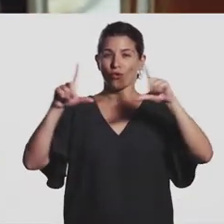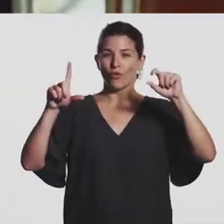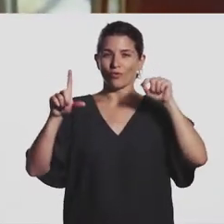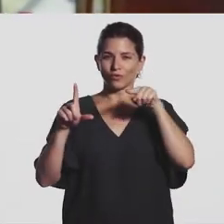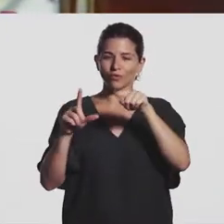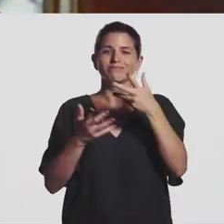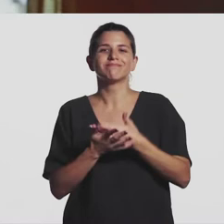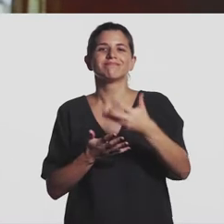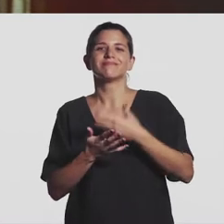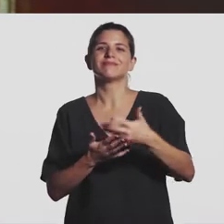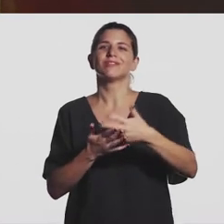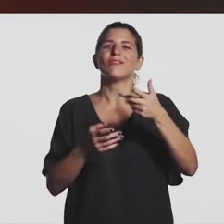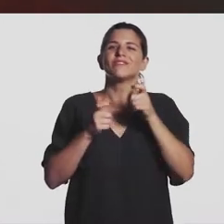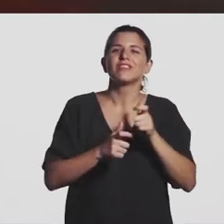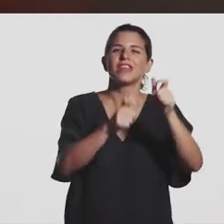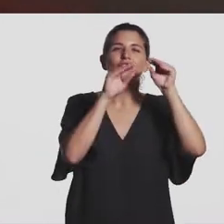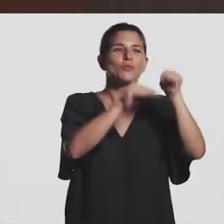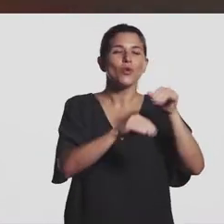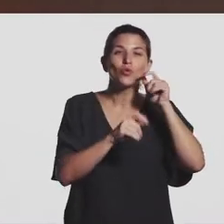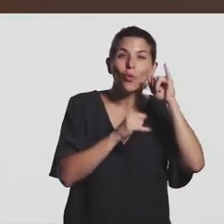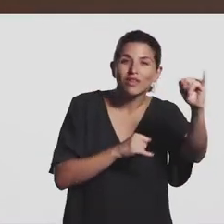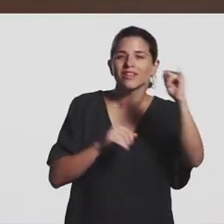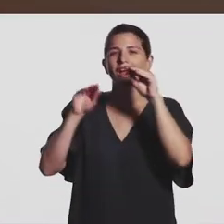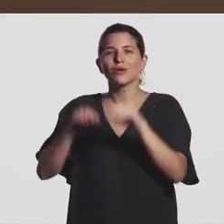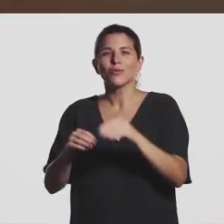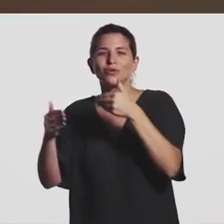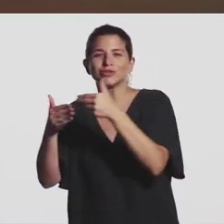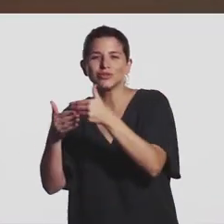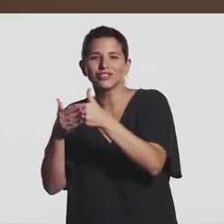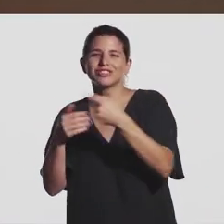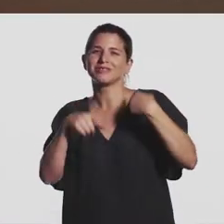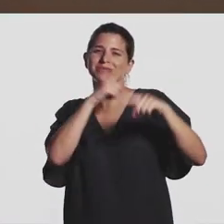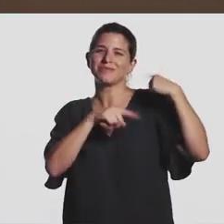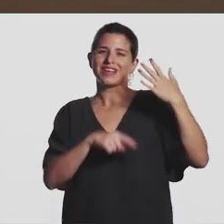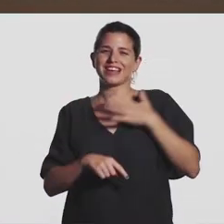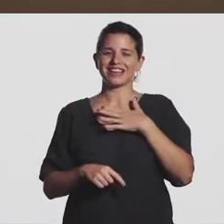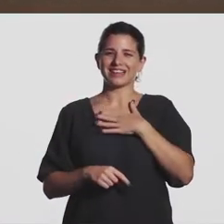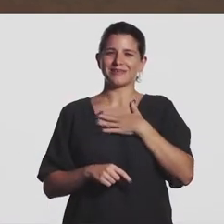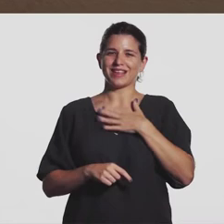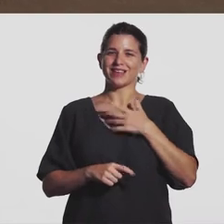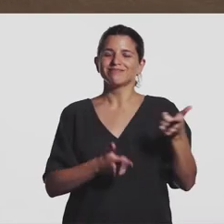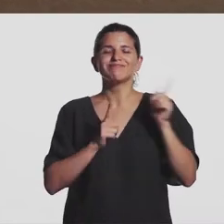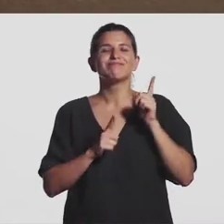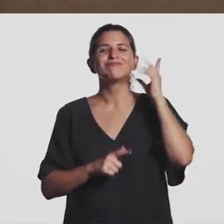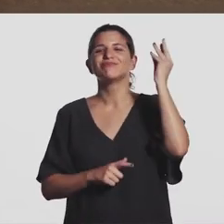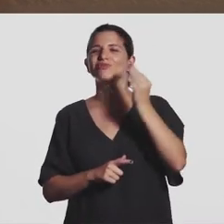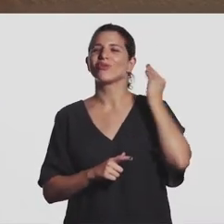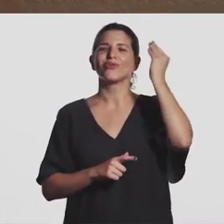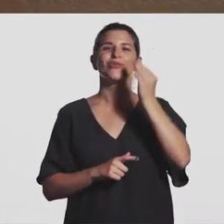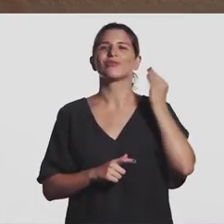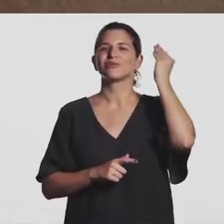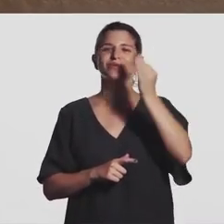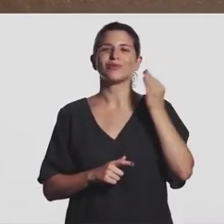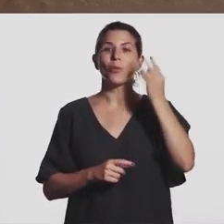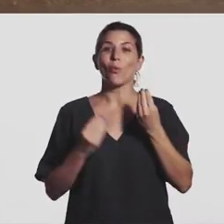Allora, la foto parla di viaggi lontani, viaggi vicini, dei miei antenati. Mi ha fatto sognare